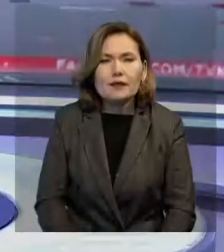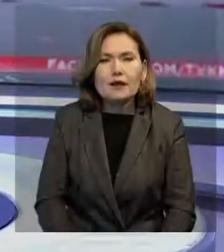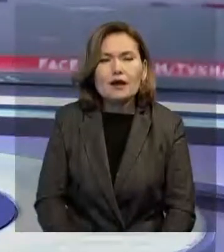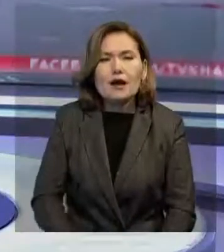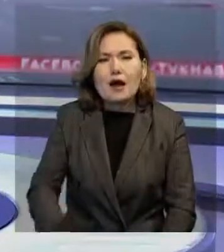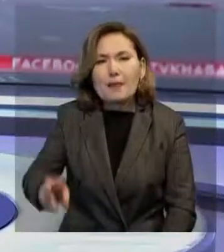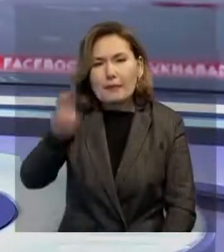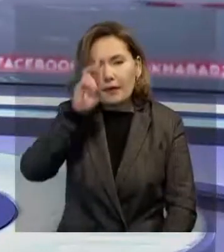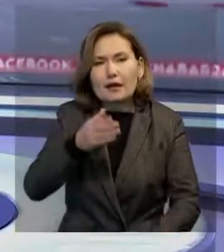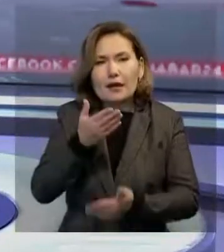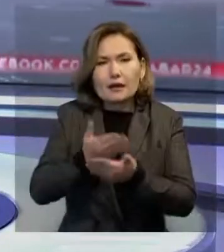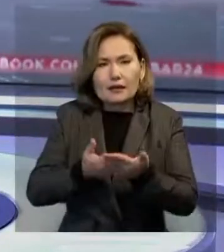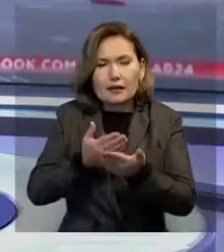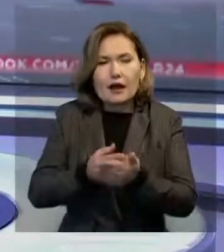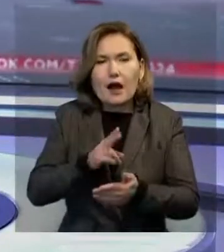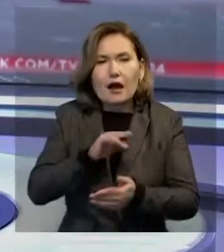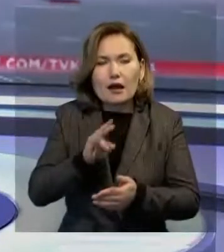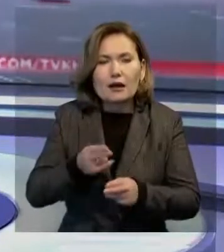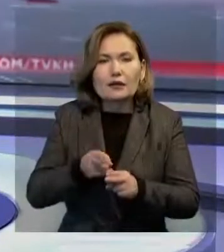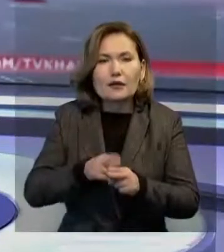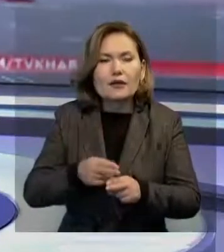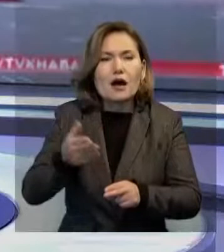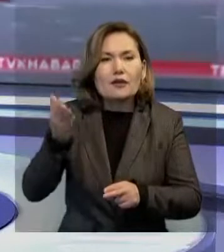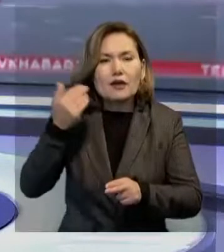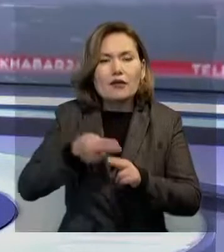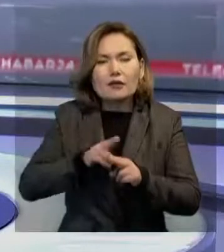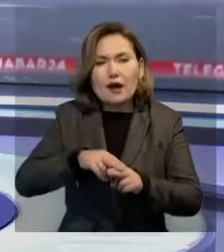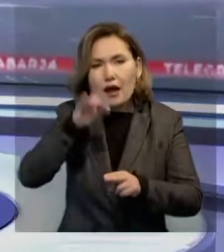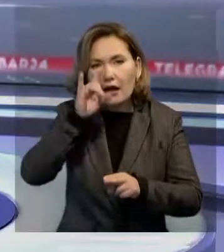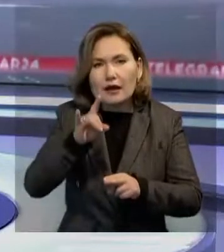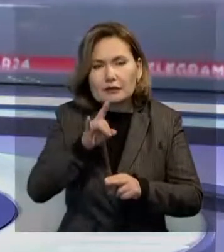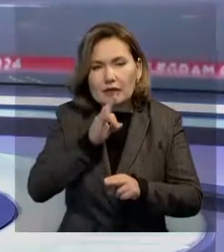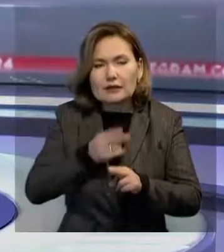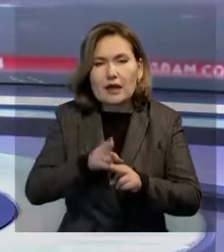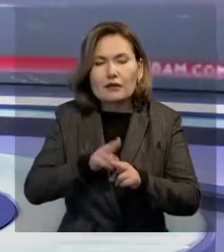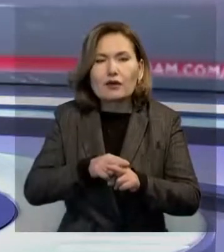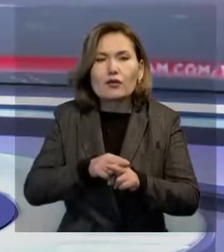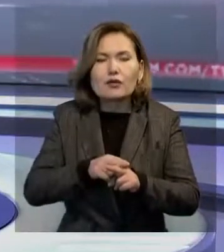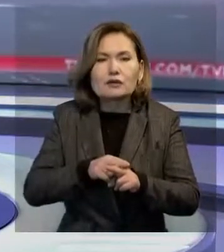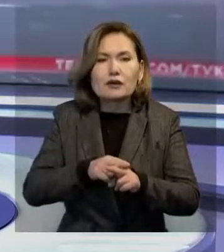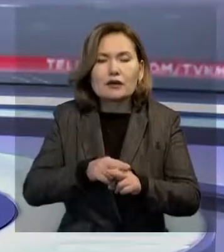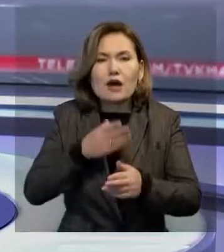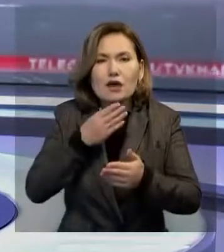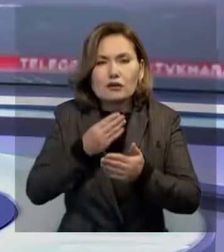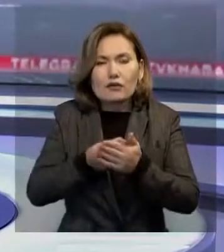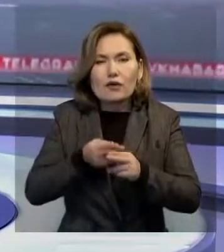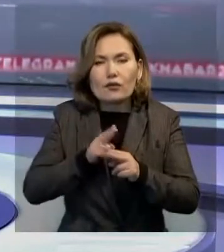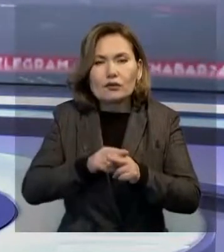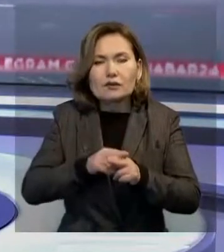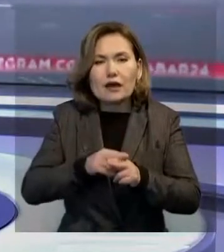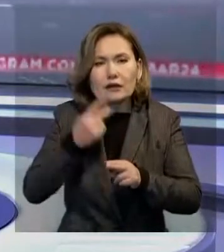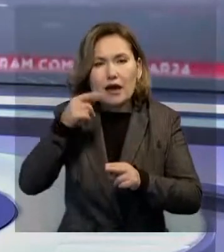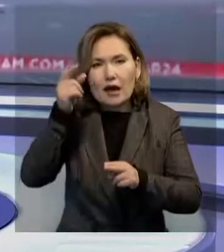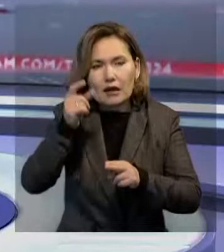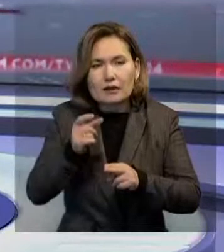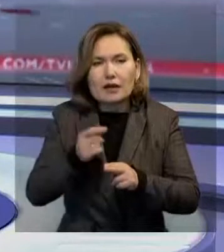Мемлекеттік кеңесші Ерлан Қарин саяси қуғын-сүргін құрбандарын толық ақтау жөніндегі мемлекеттік комиссияның кезекті отырысын өткізді. Онда